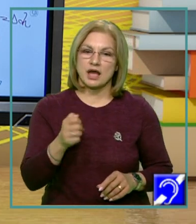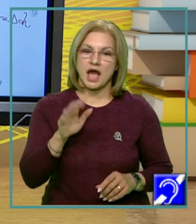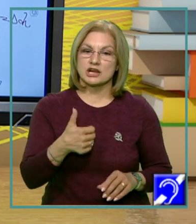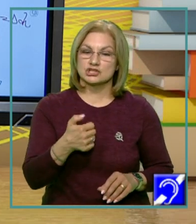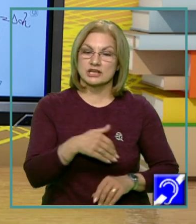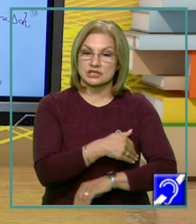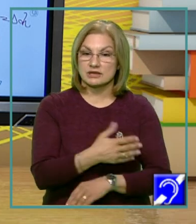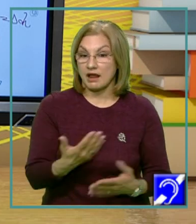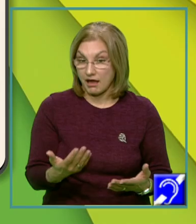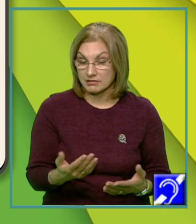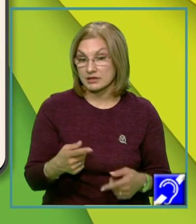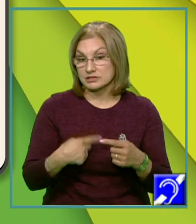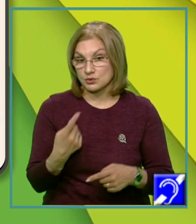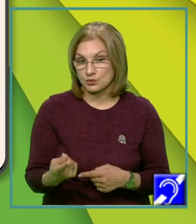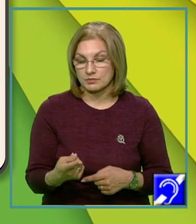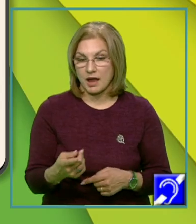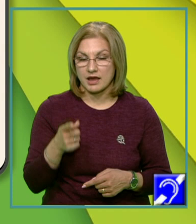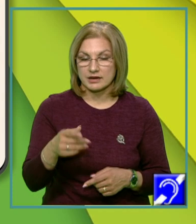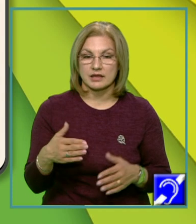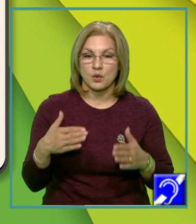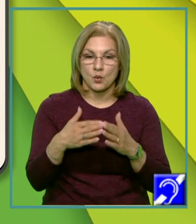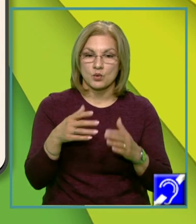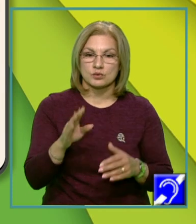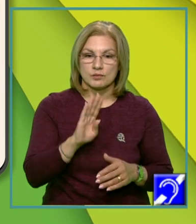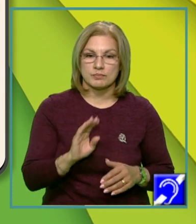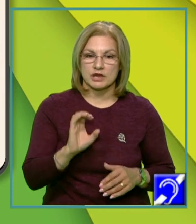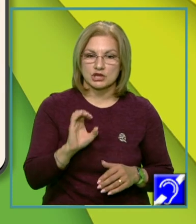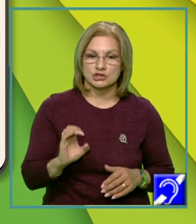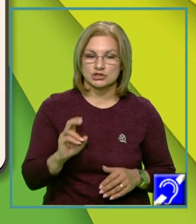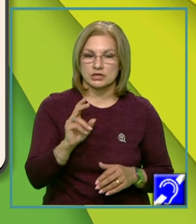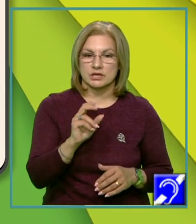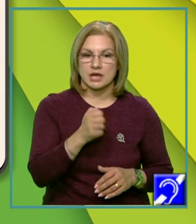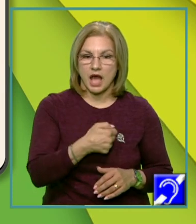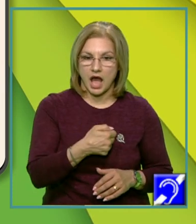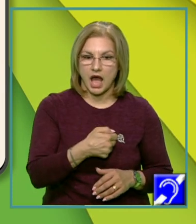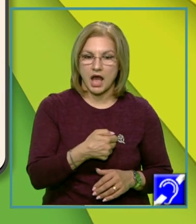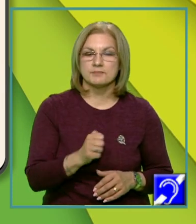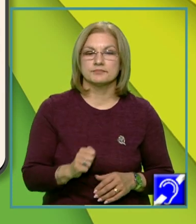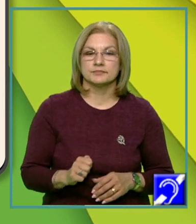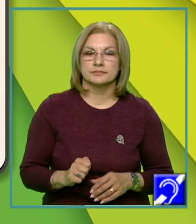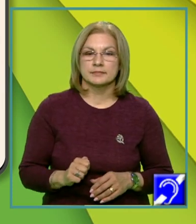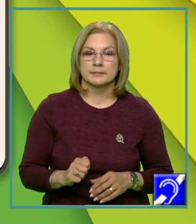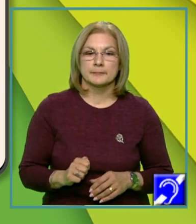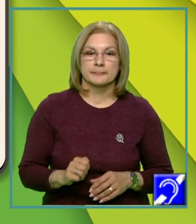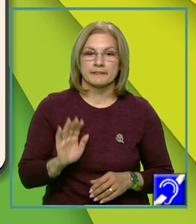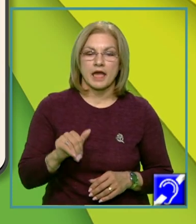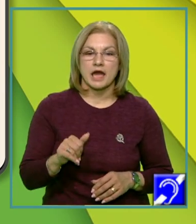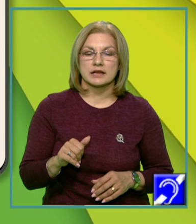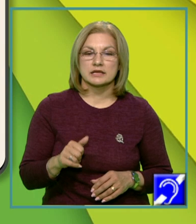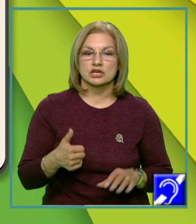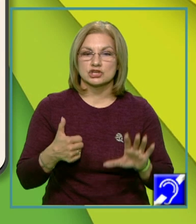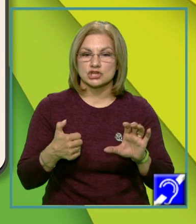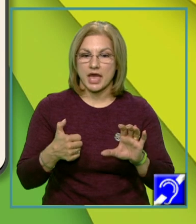60 de grade prin urmare unghiul b c a are